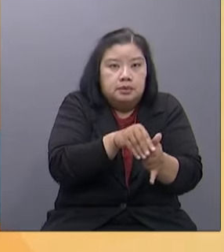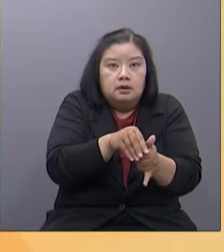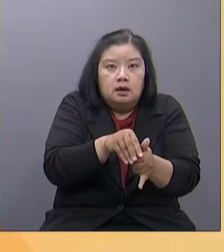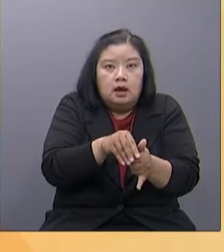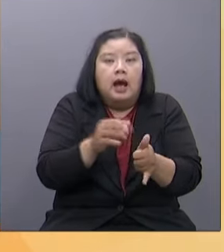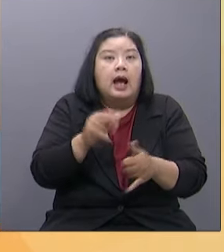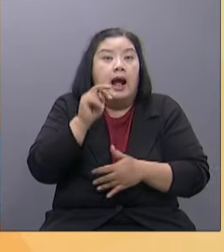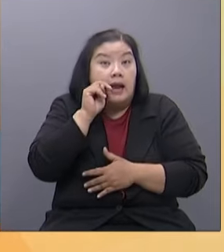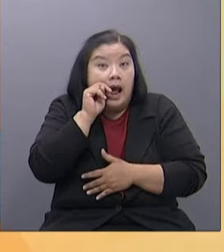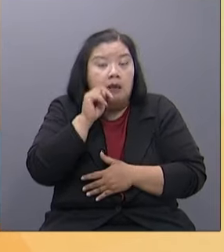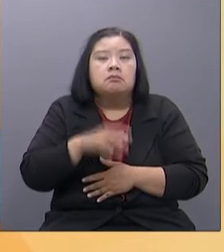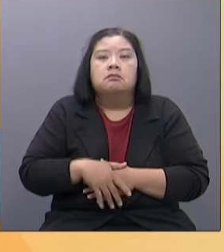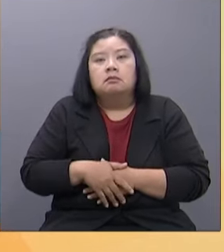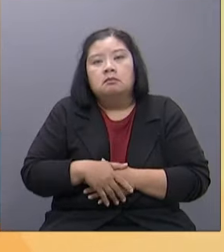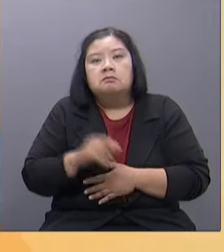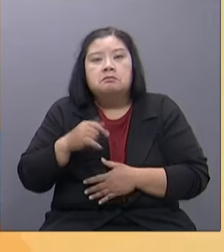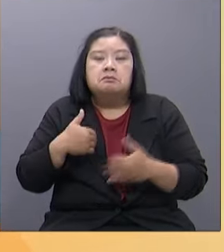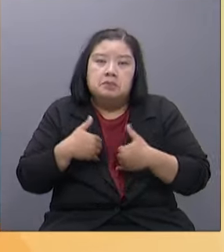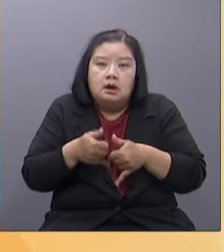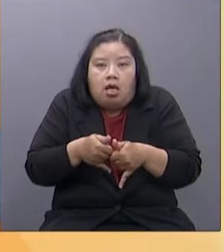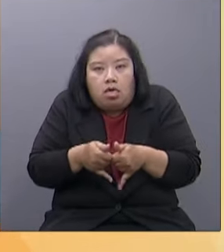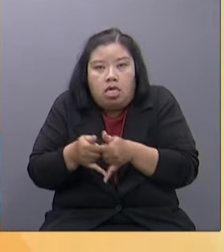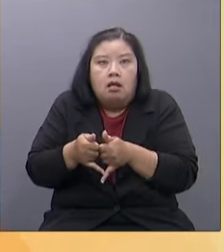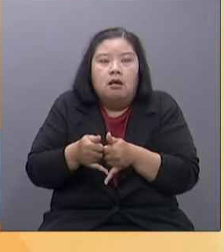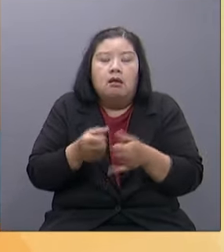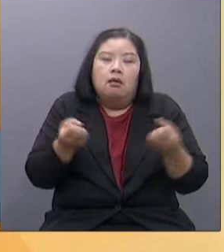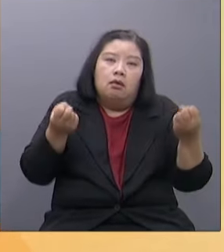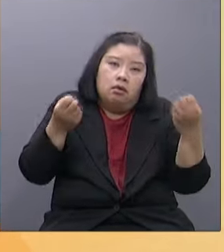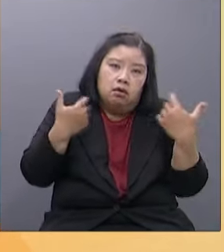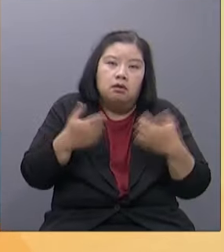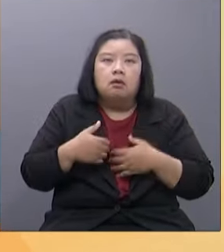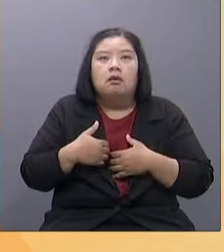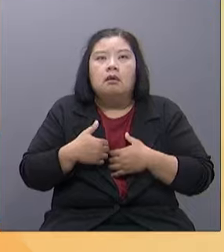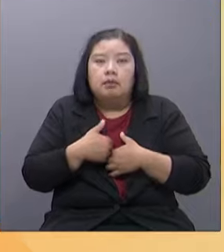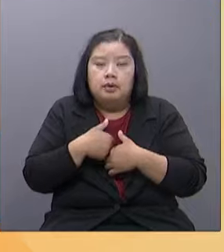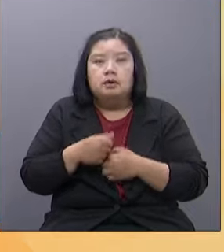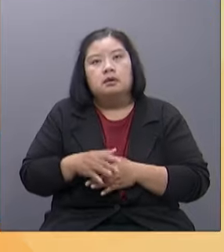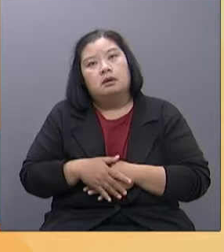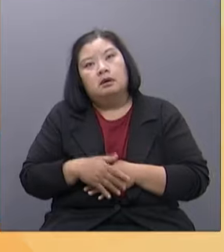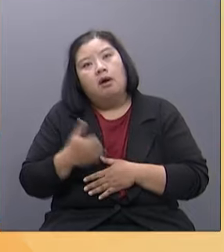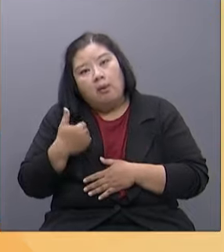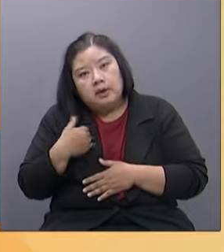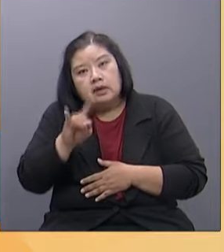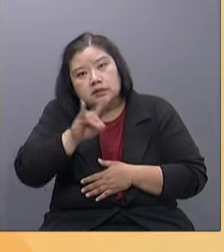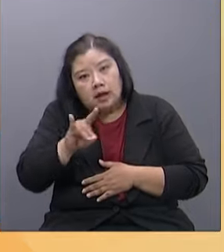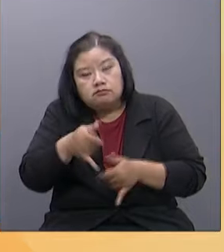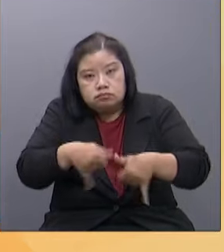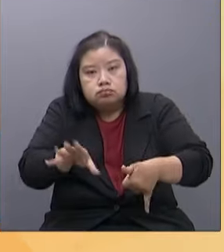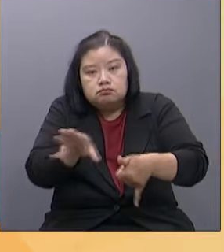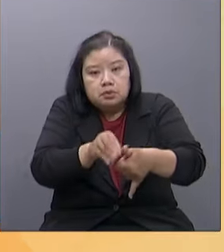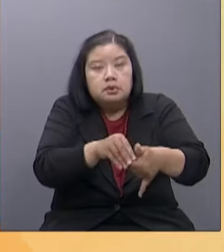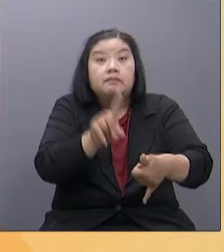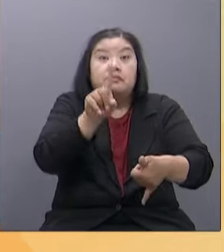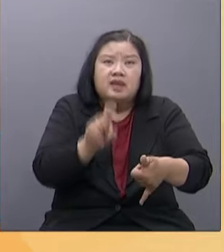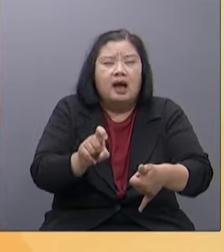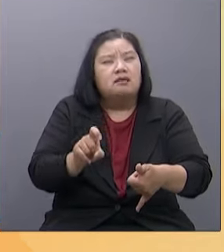น้ำเบียดเสียดเหนื่อยอ่อนอากาศร้อนเพราะฉะนั้นเนี่ยโอกาสที่จะป่วยเมันมีสูงอยู่แล้วเวลาเรา